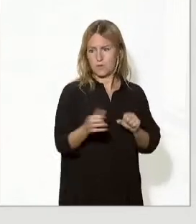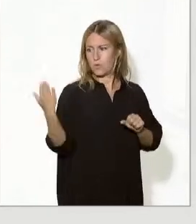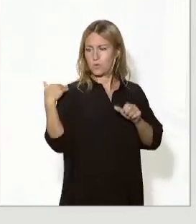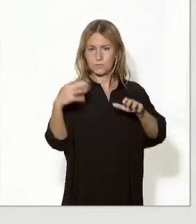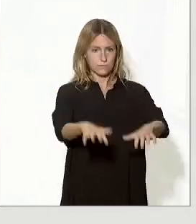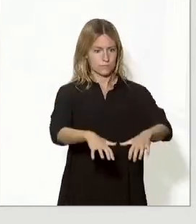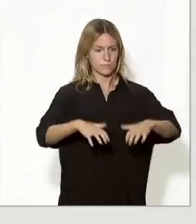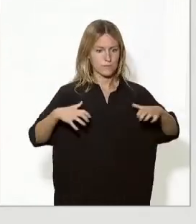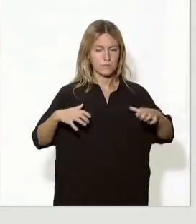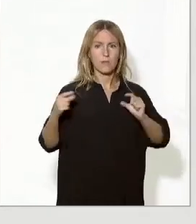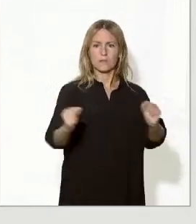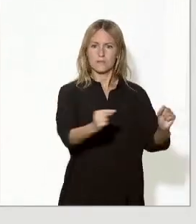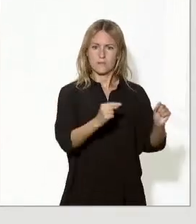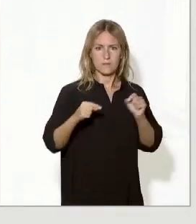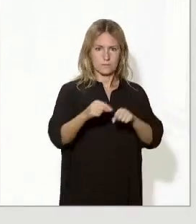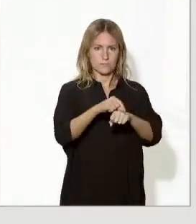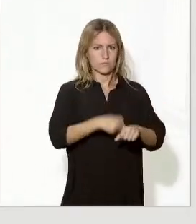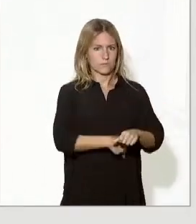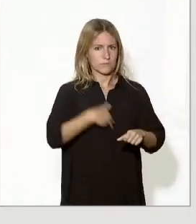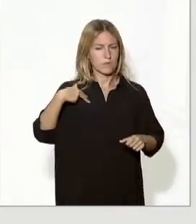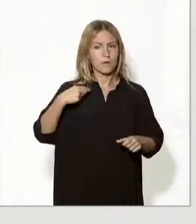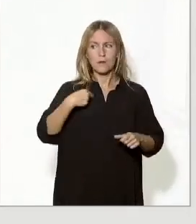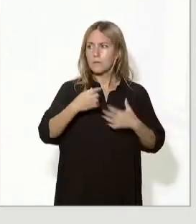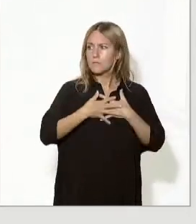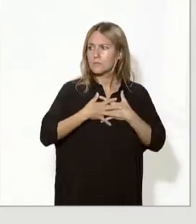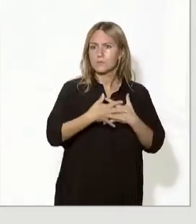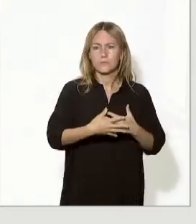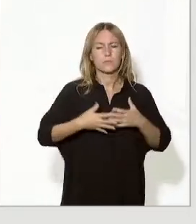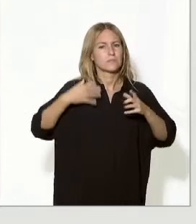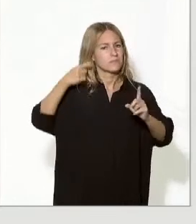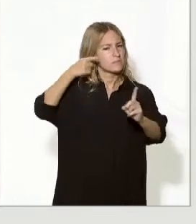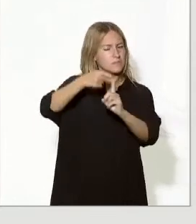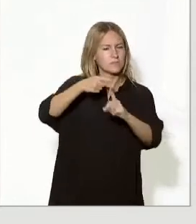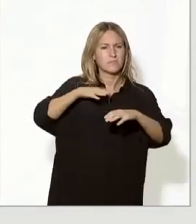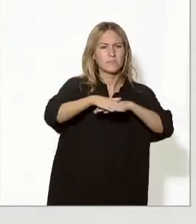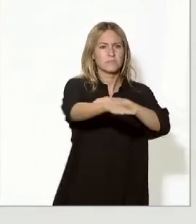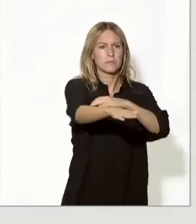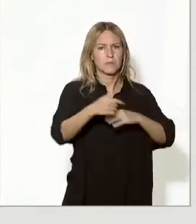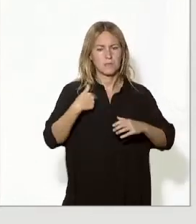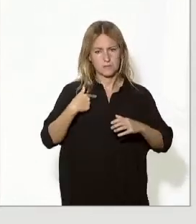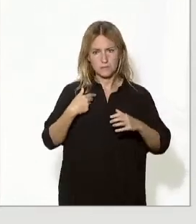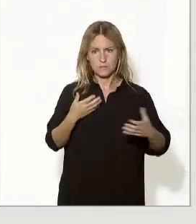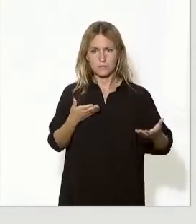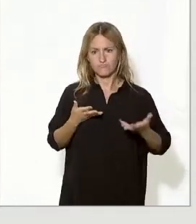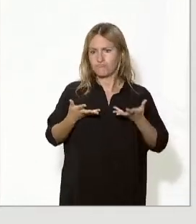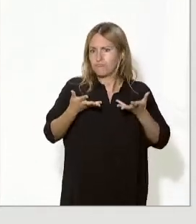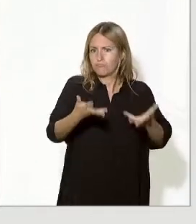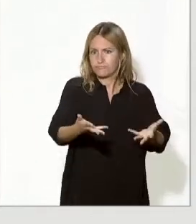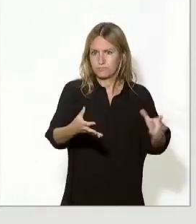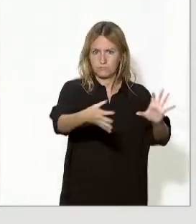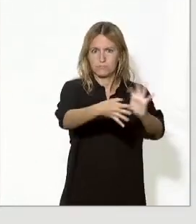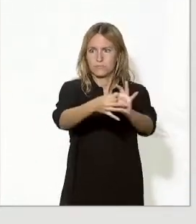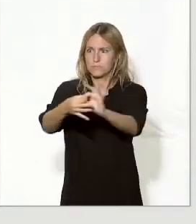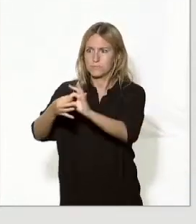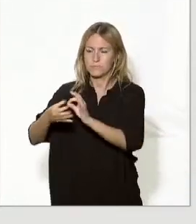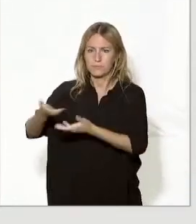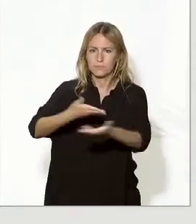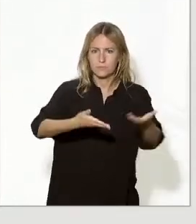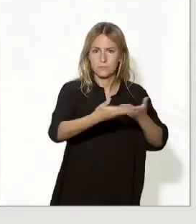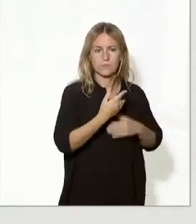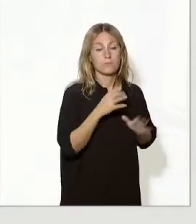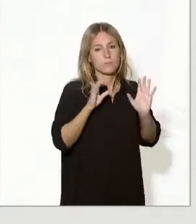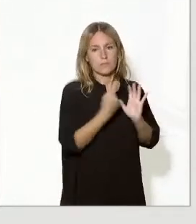fer en el debat de política general, la meva voluntat ha estat sempre estendre la mà, arribar a acords i a partir d'aquí cadascú pren les